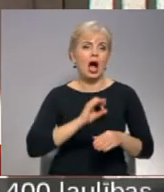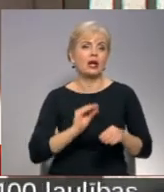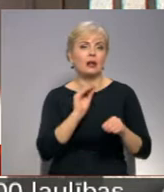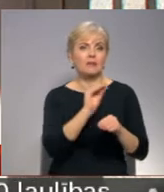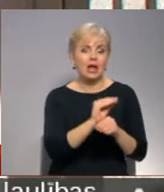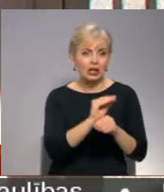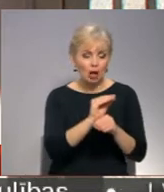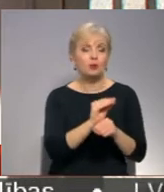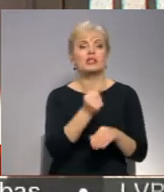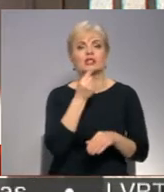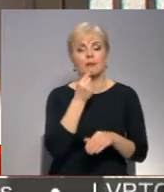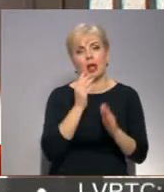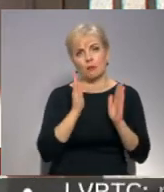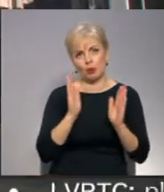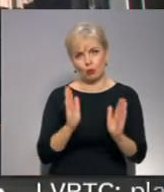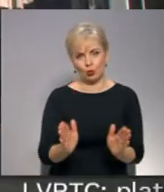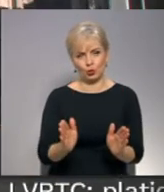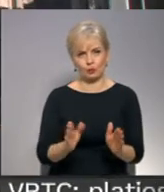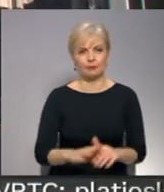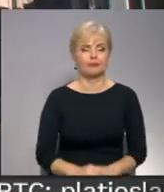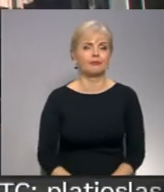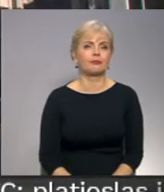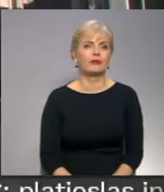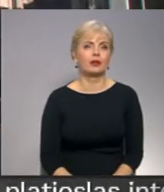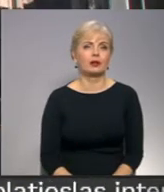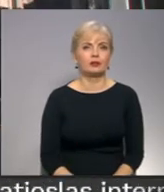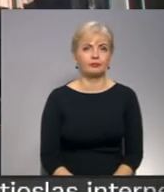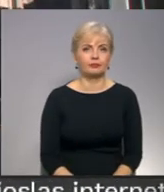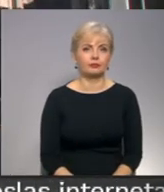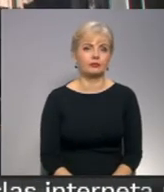septembrī būtu. Vita Anstrate, Māris Jurgensons, Ingus Graudiņš, Latvijas televīzija.